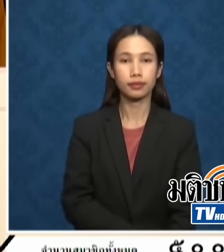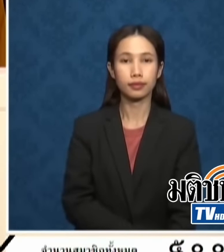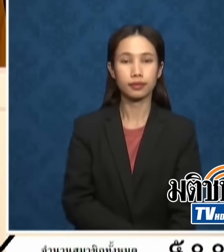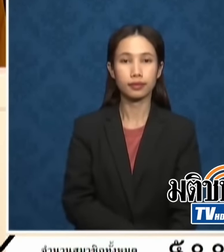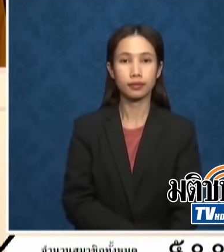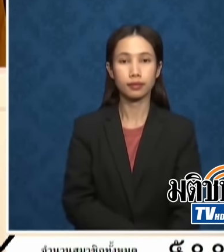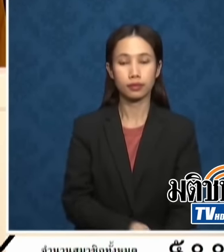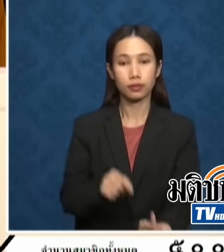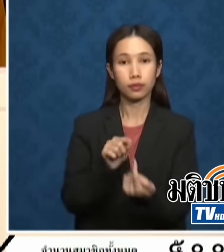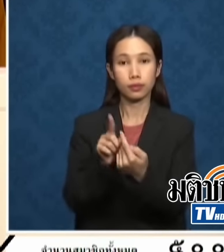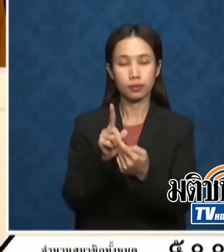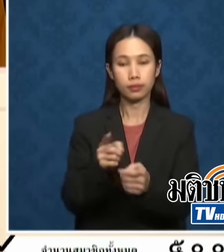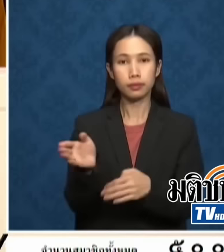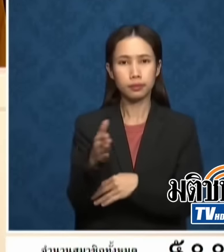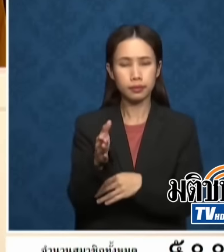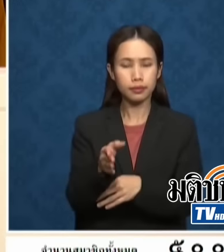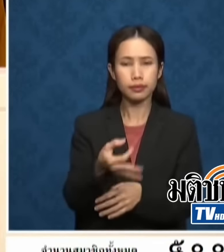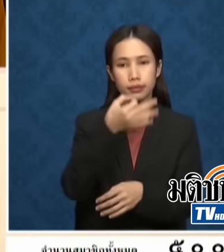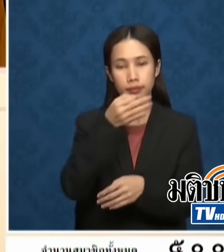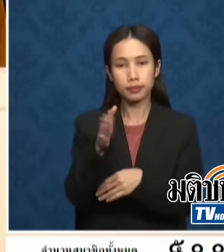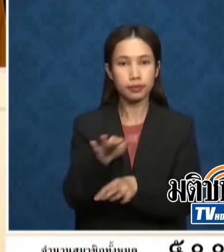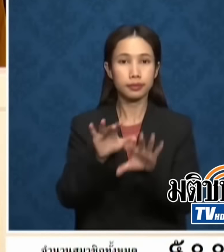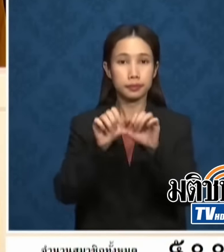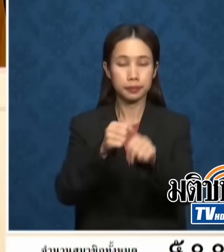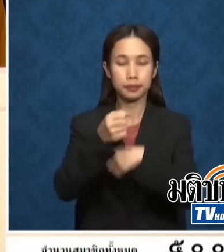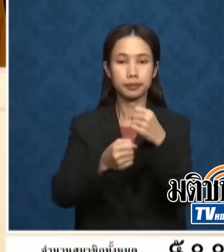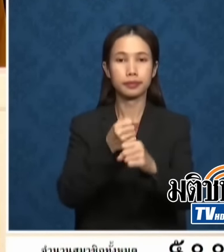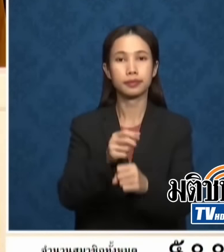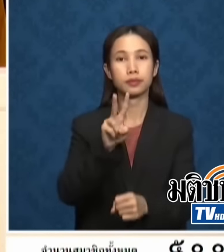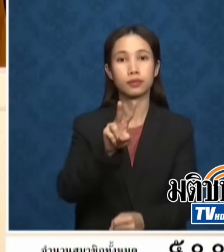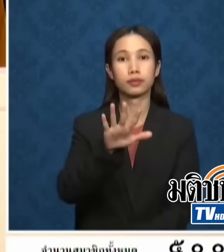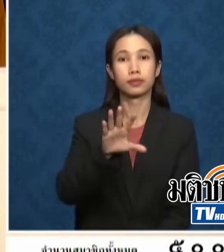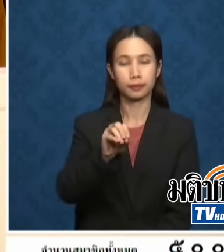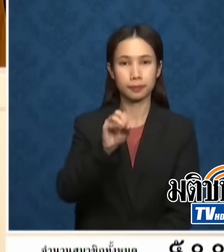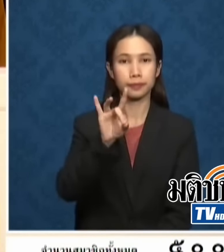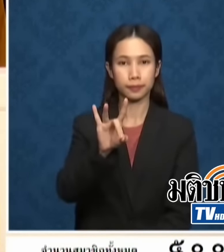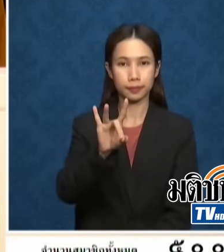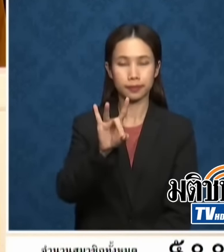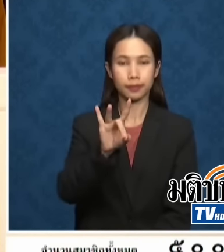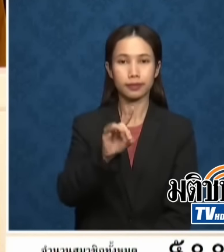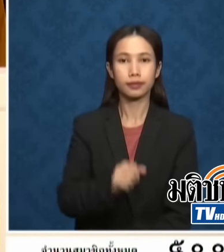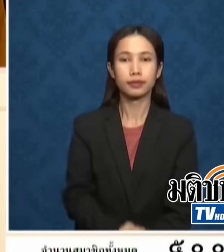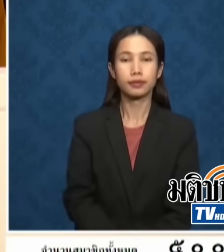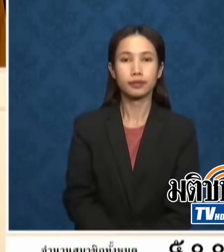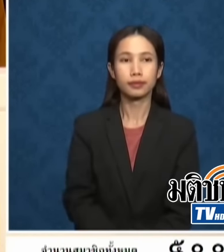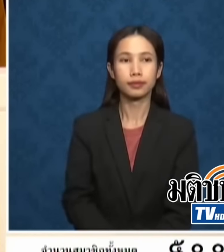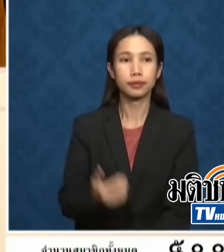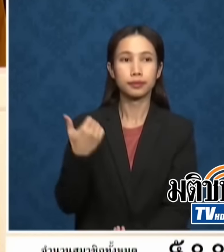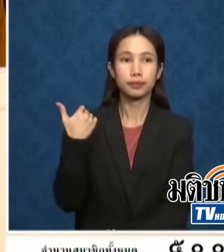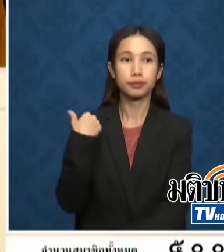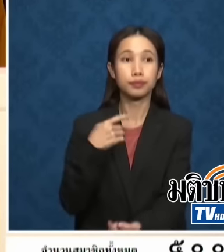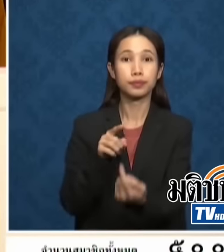โดยที่พระราชกำหนดการประมงพ.ศ. 2558มีบทบัญญัติบางประ